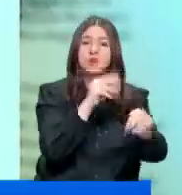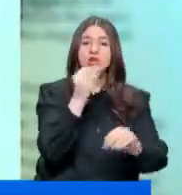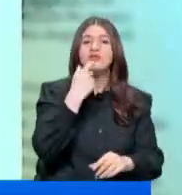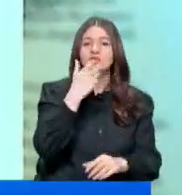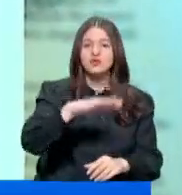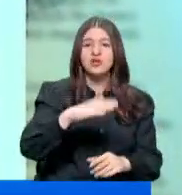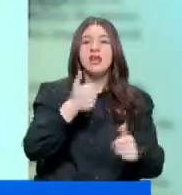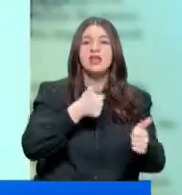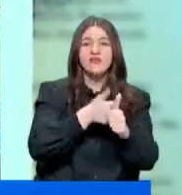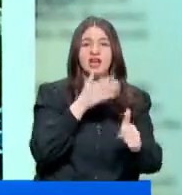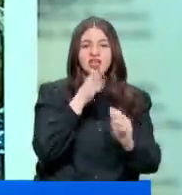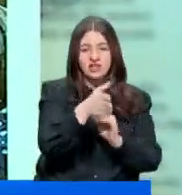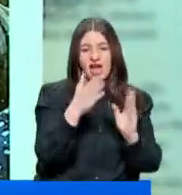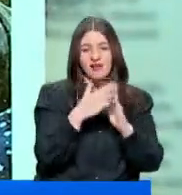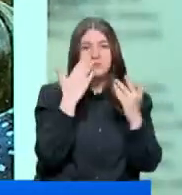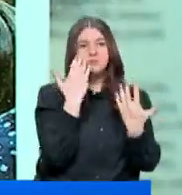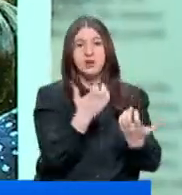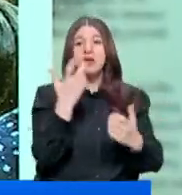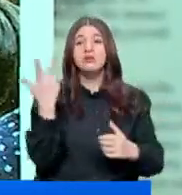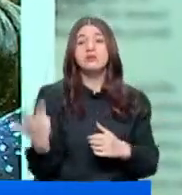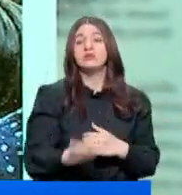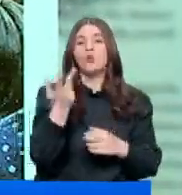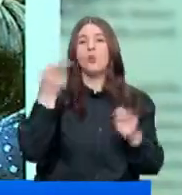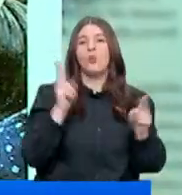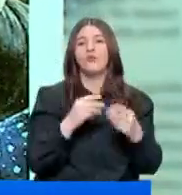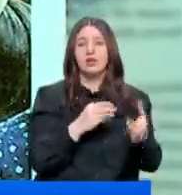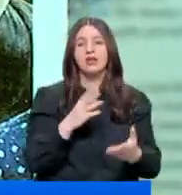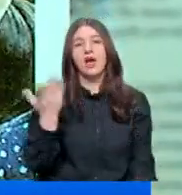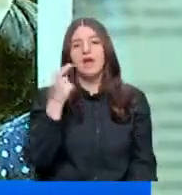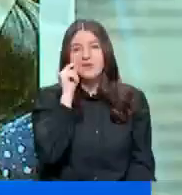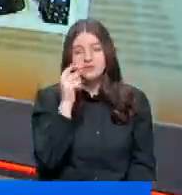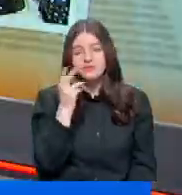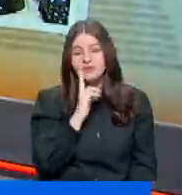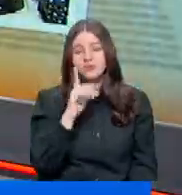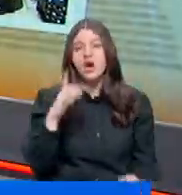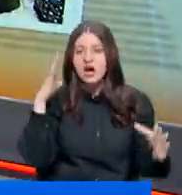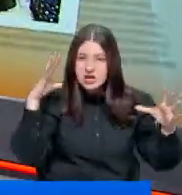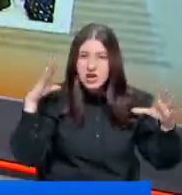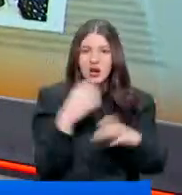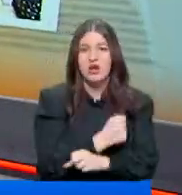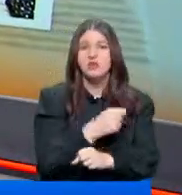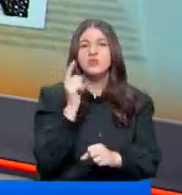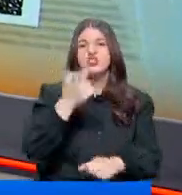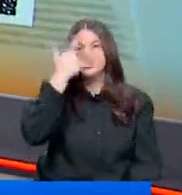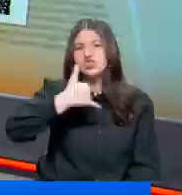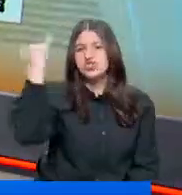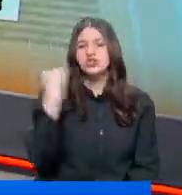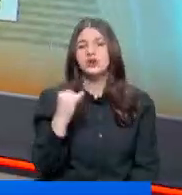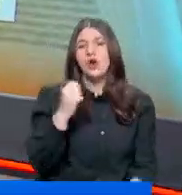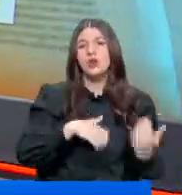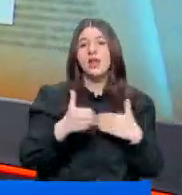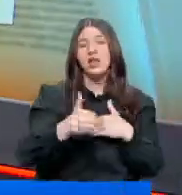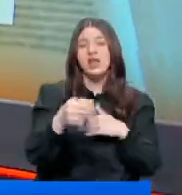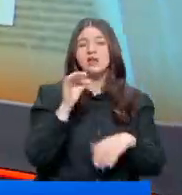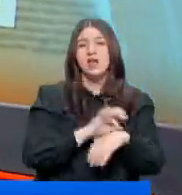kız refakatçi gittiği evde feci şekilde katledildi. Efendim bu karanlık, bu çirkin olayı